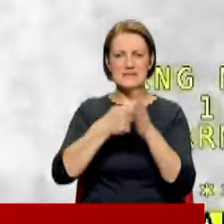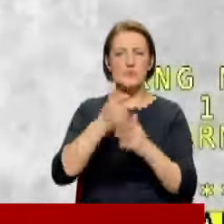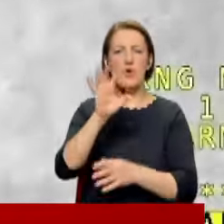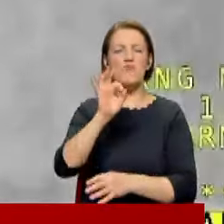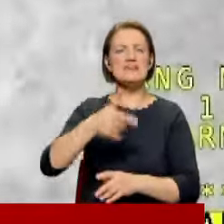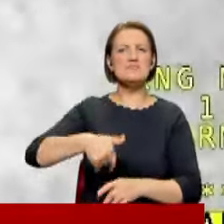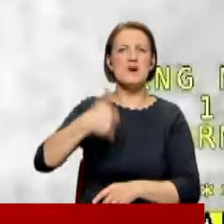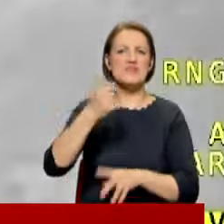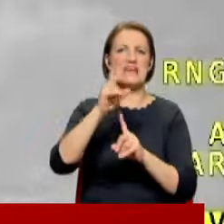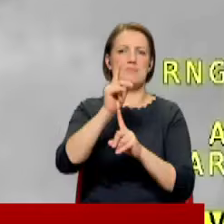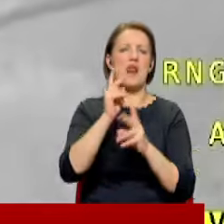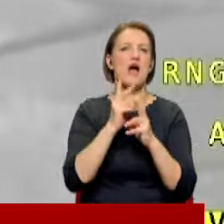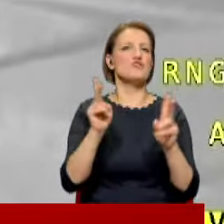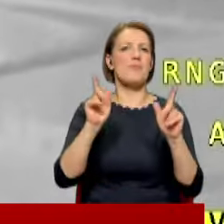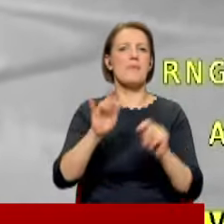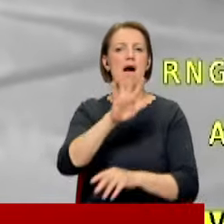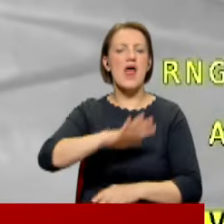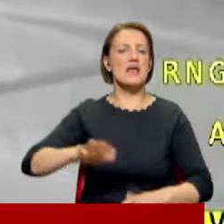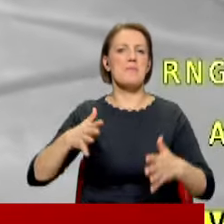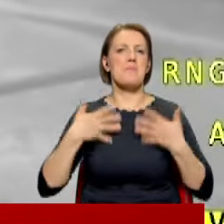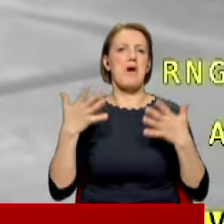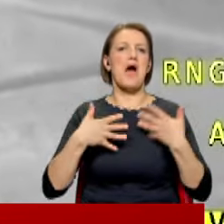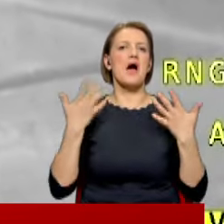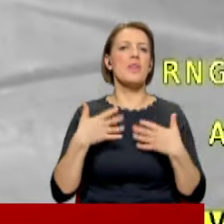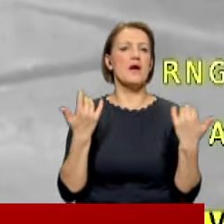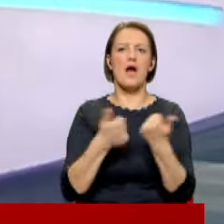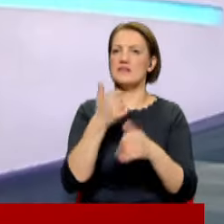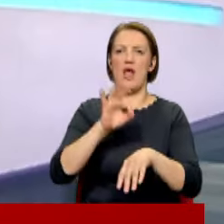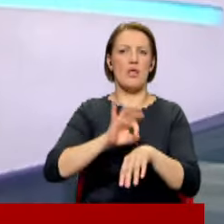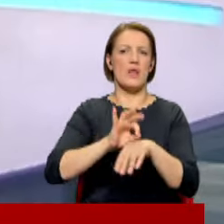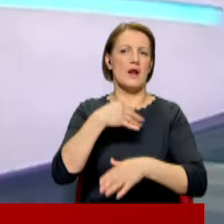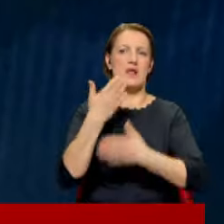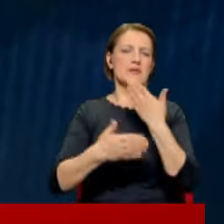Başkanı İsmail'i konuştu. Herkesin merak ettiği kaza anlarını anlattı.